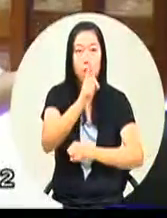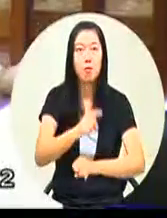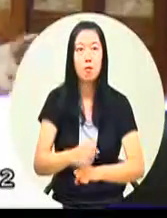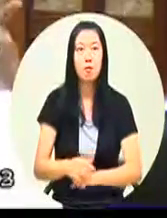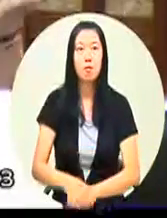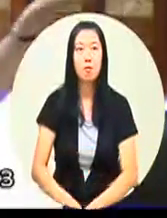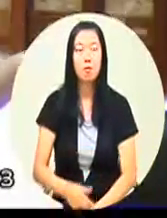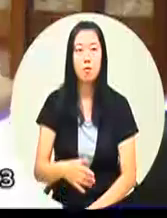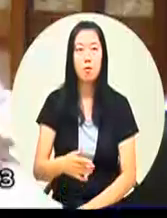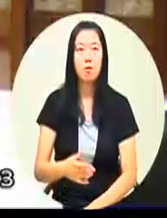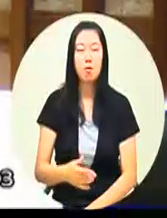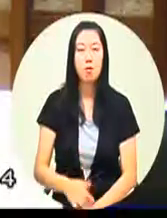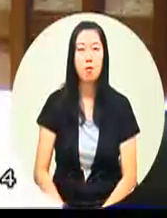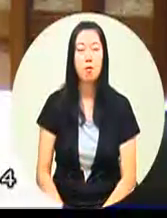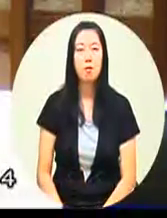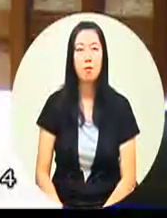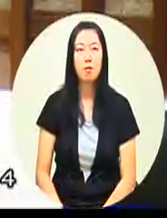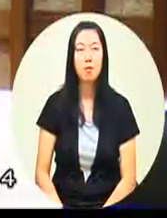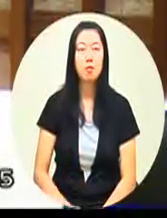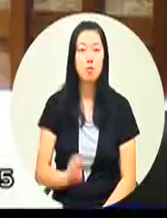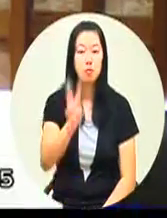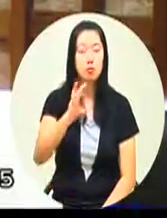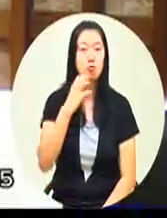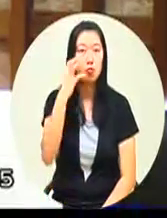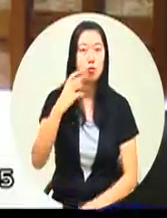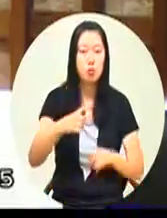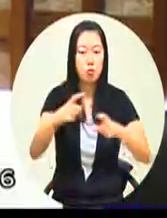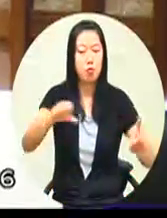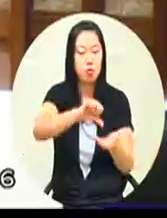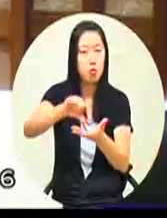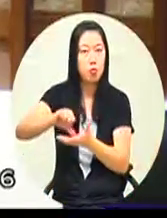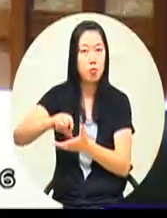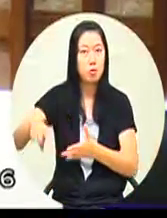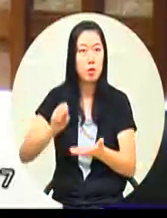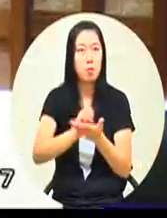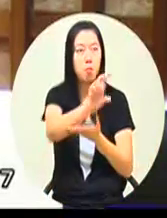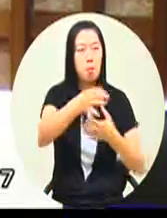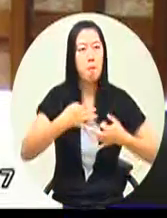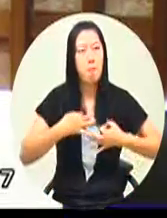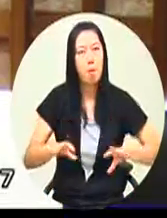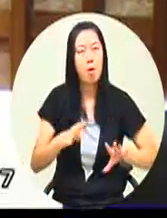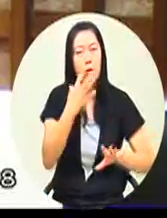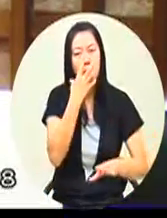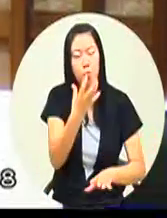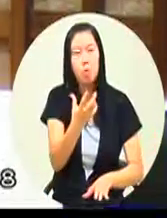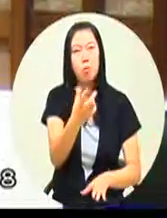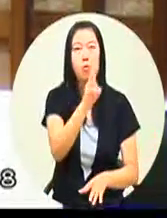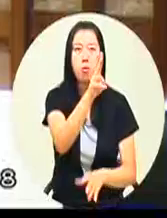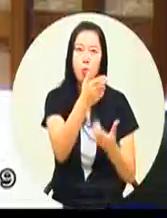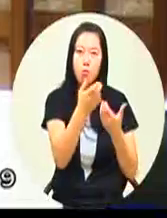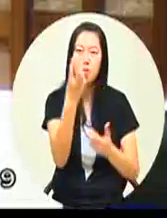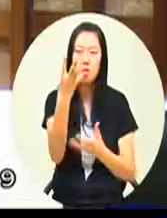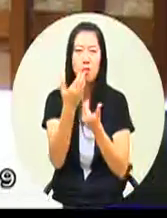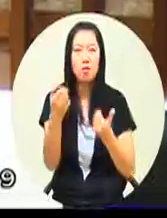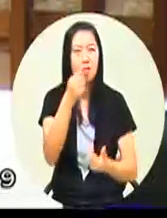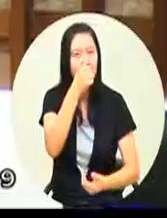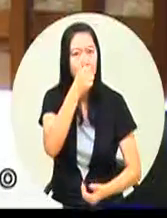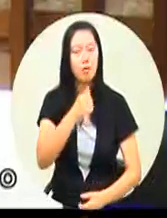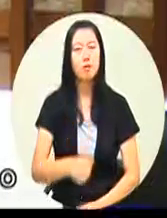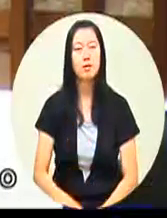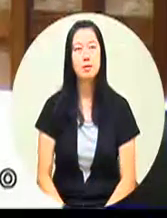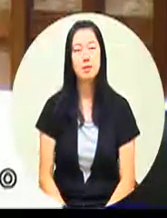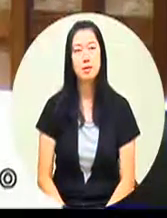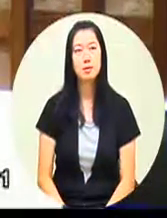在了几人家，迄个水果在了几人家报的，报无两分，无三分啦。啊，这吼、我是感觉讲这应该爱